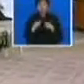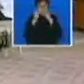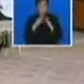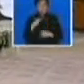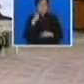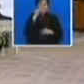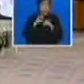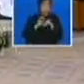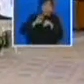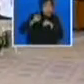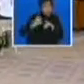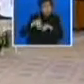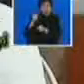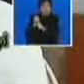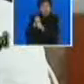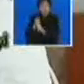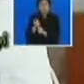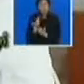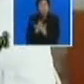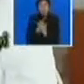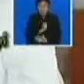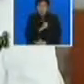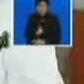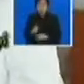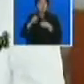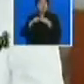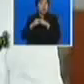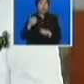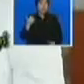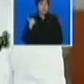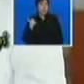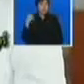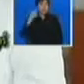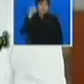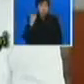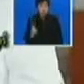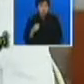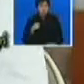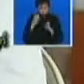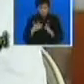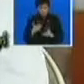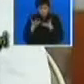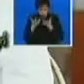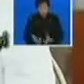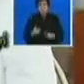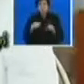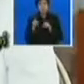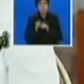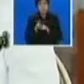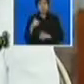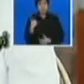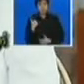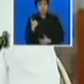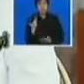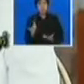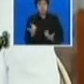ลๆแบบบางทีนี่ก็ต้องกินต้องใช้เหมือนกันนะคะแล้วบางทีไปไกลครูบางทีก็ไม่ไหวเหมือนกันนี้เราจะดู ค่าตอบแทนนี่ก็เป็นปัญห